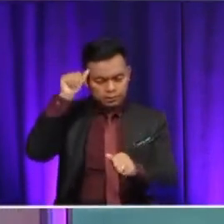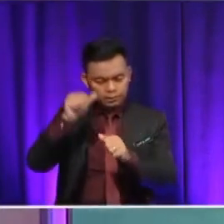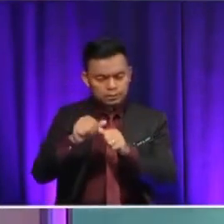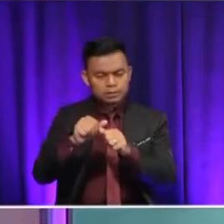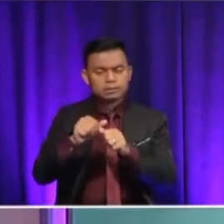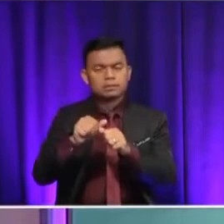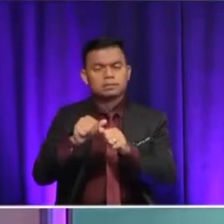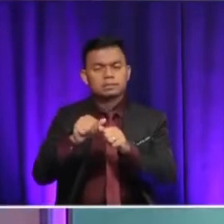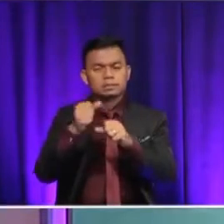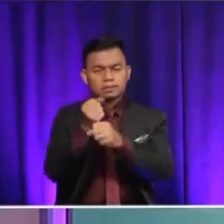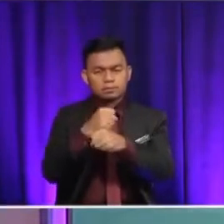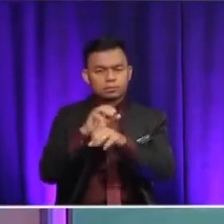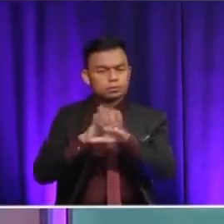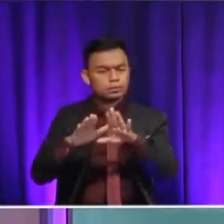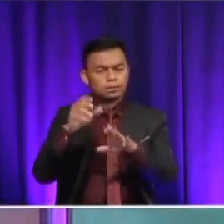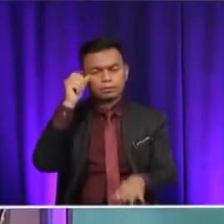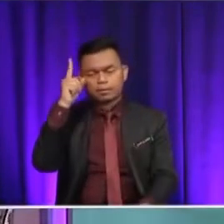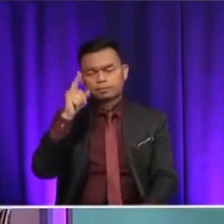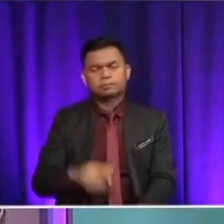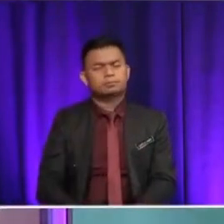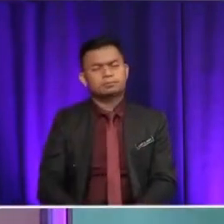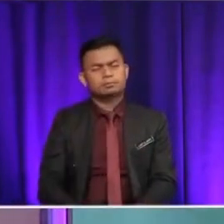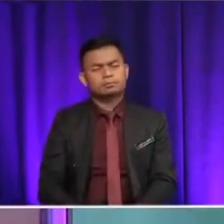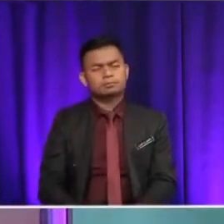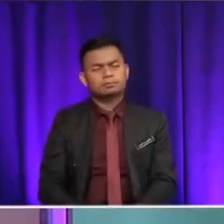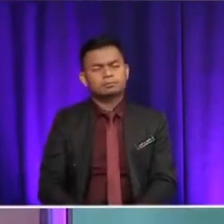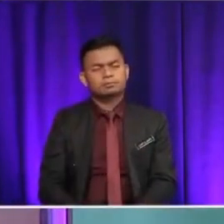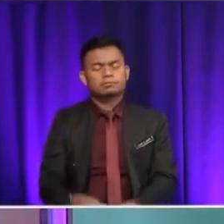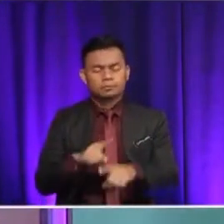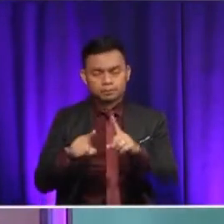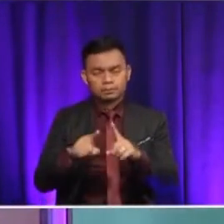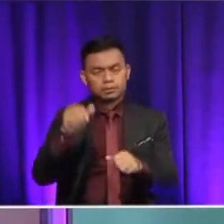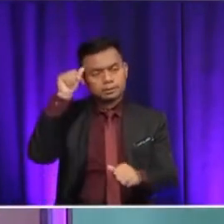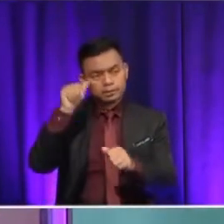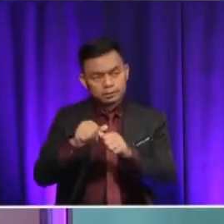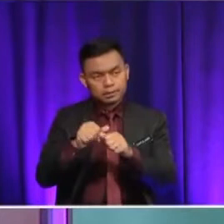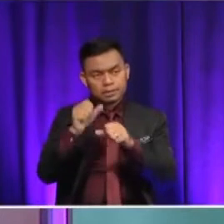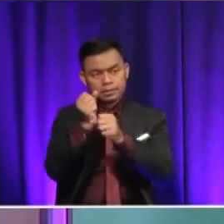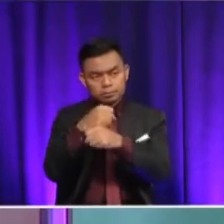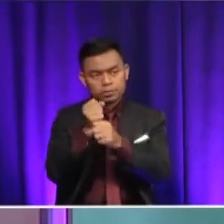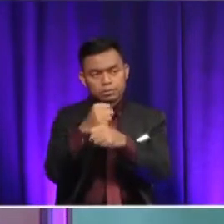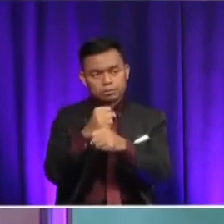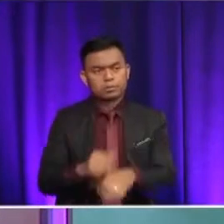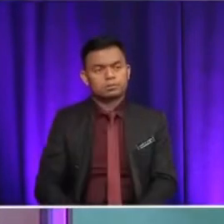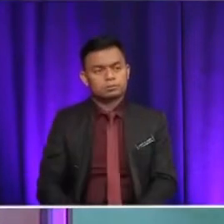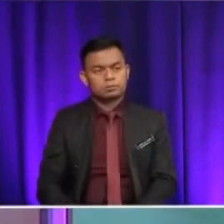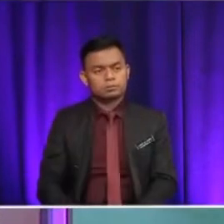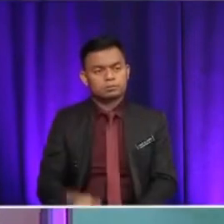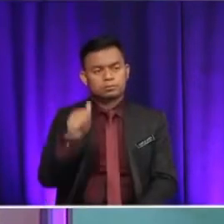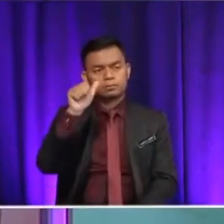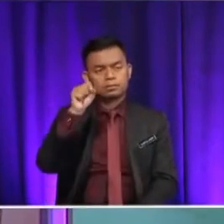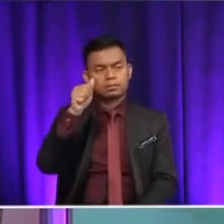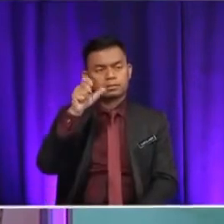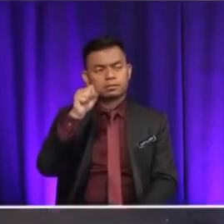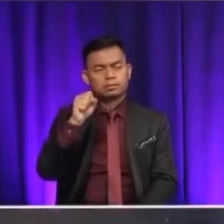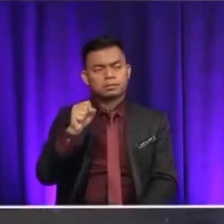ni tak faham apa-apa. Mesti dia boleh ingat simbol-simbol. Paling simbol asas dia kena ingat.